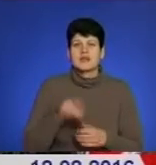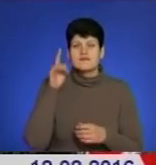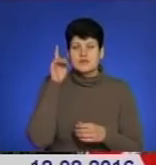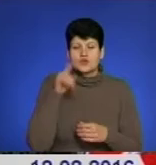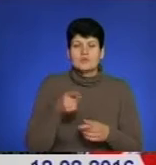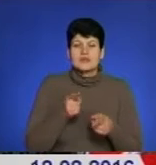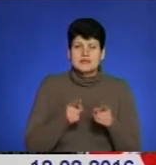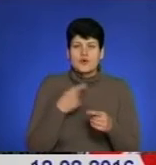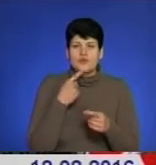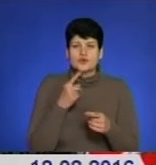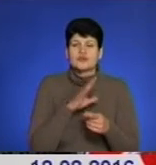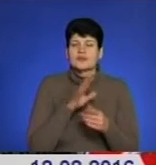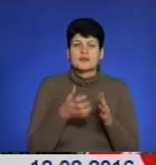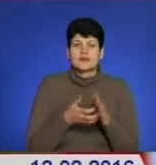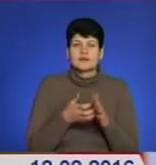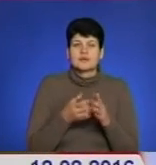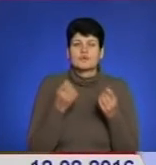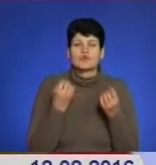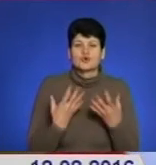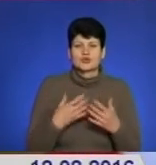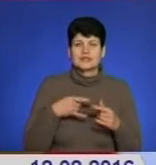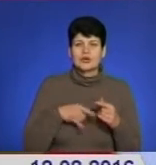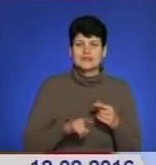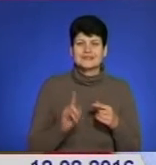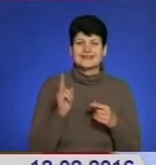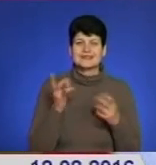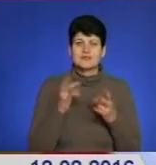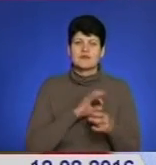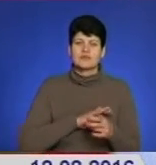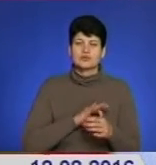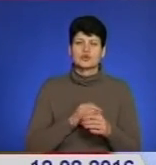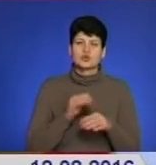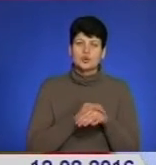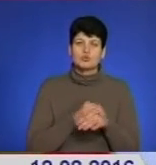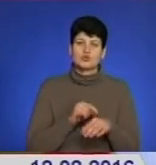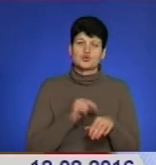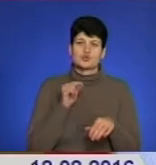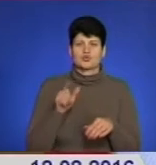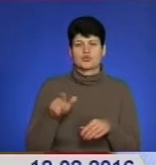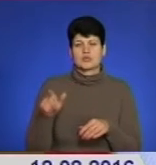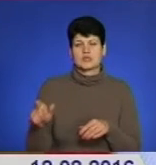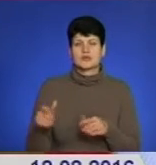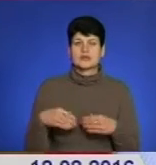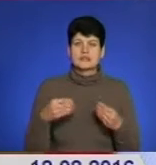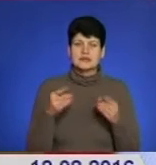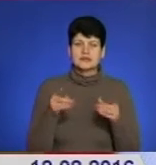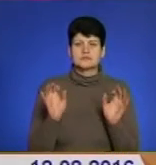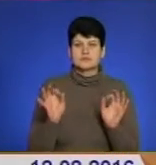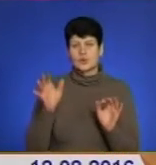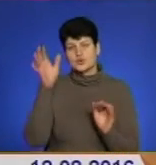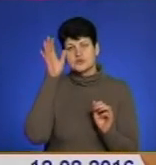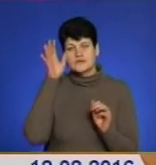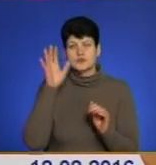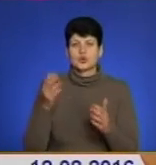істина стверджує, що недостатньо лише народити дитину, її необхідно виховати доброю, чуйною, порядною людиною, дати їй належну освіту і